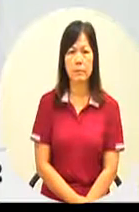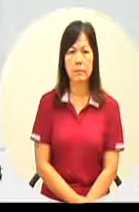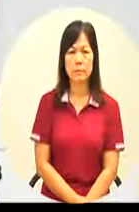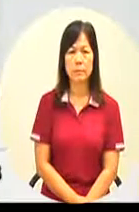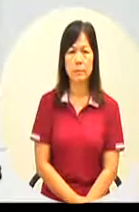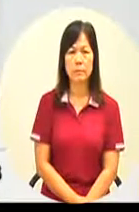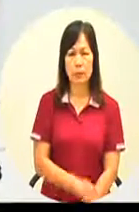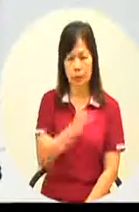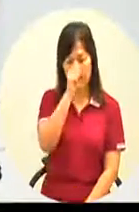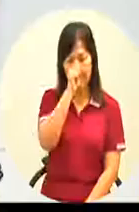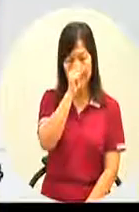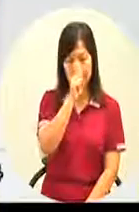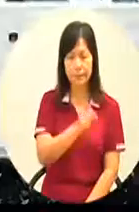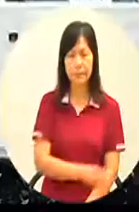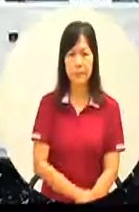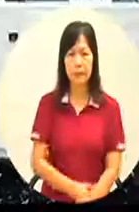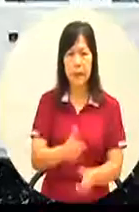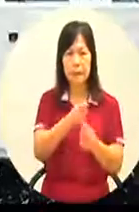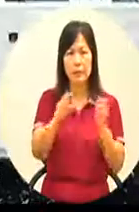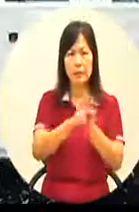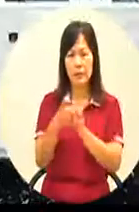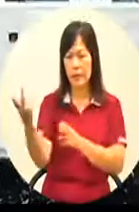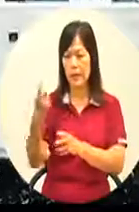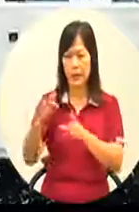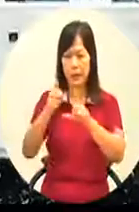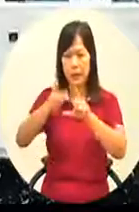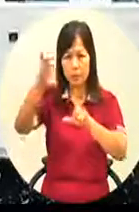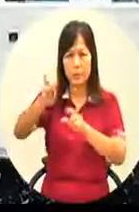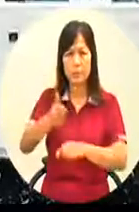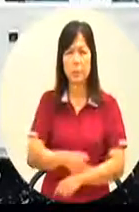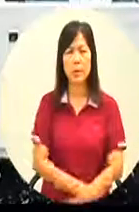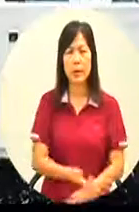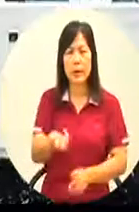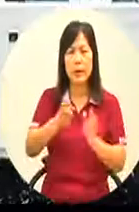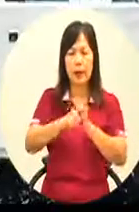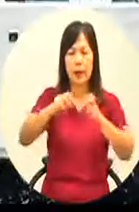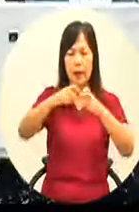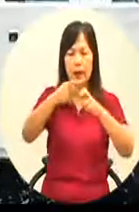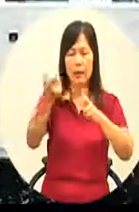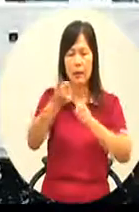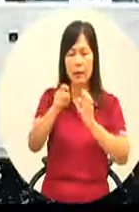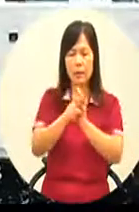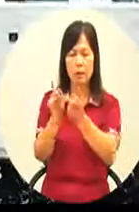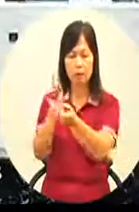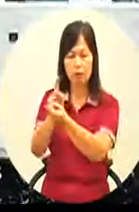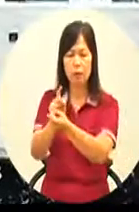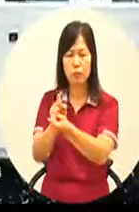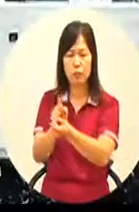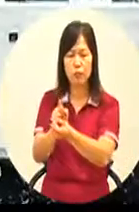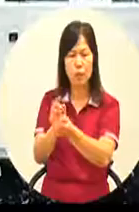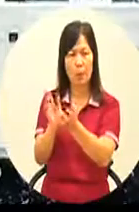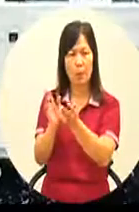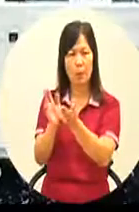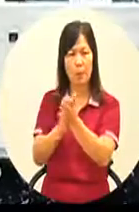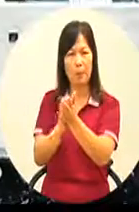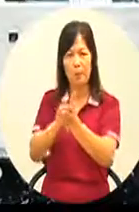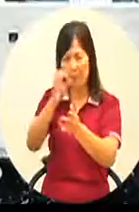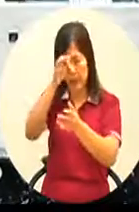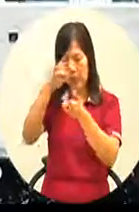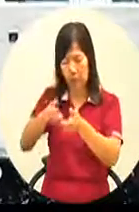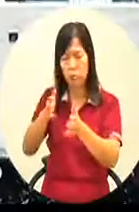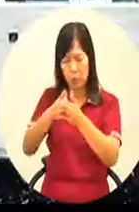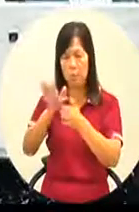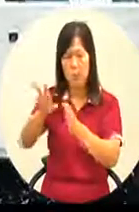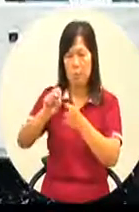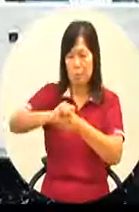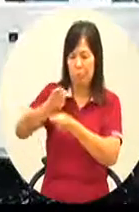好好，谢谢两位区长啊，人家李顺进对你非常的器重啊，请多